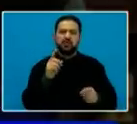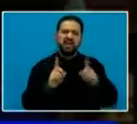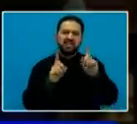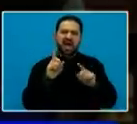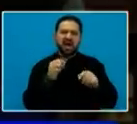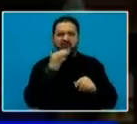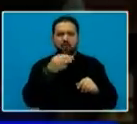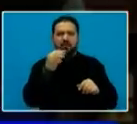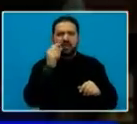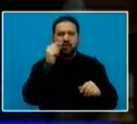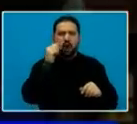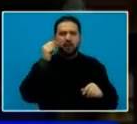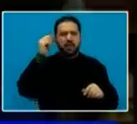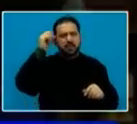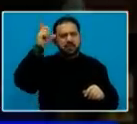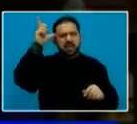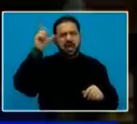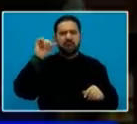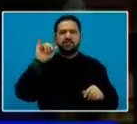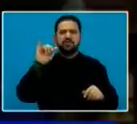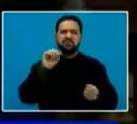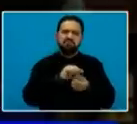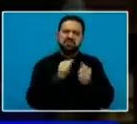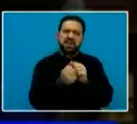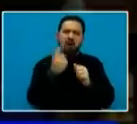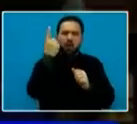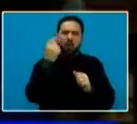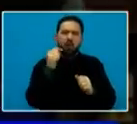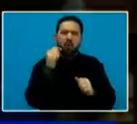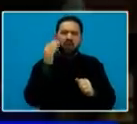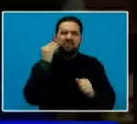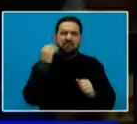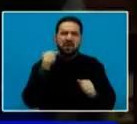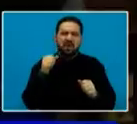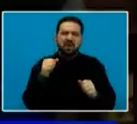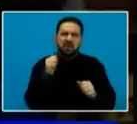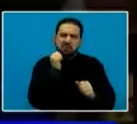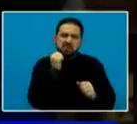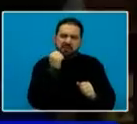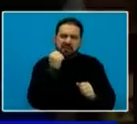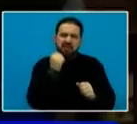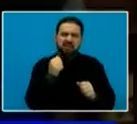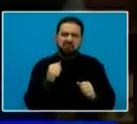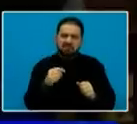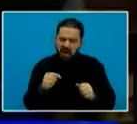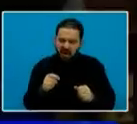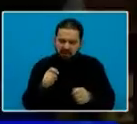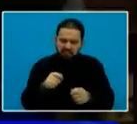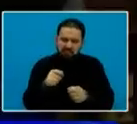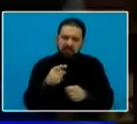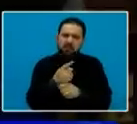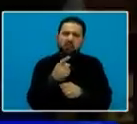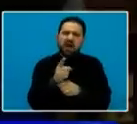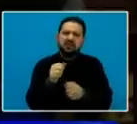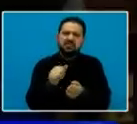sau de o băbuță care încă își privește răsadurile de flori pe la țară, ambii pot fi la fel de curajoși, duhovnicește înaintea lui